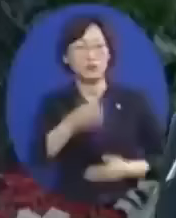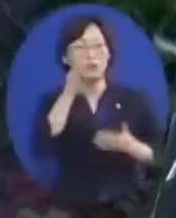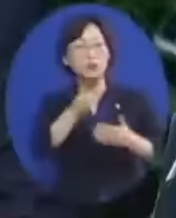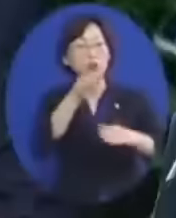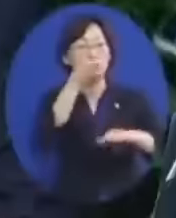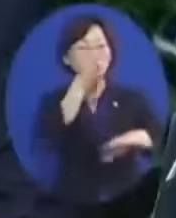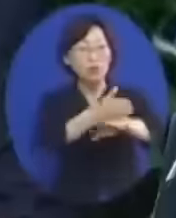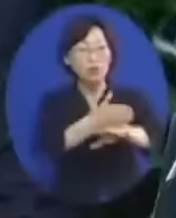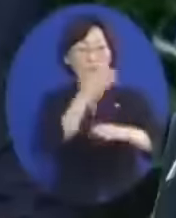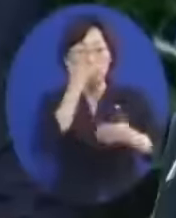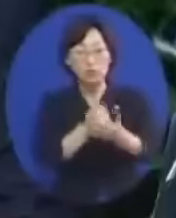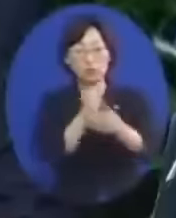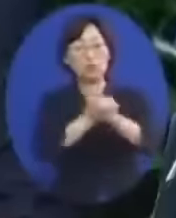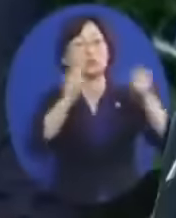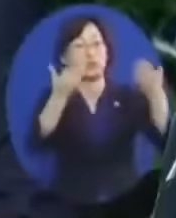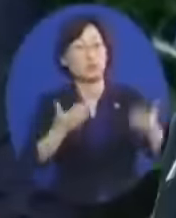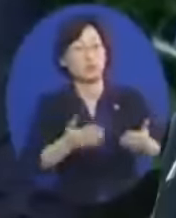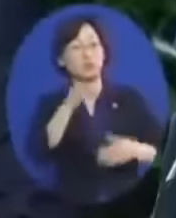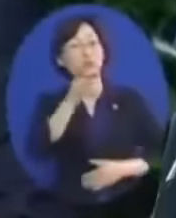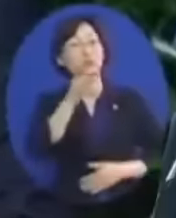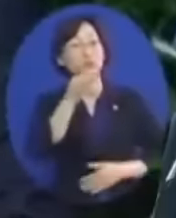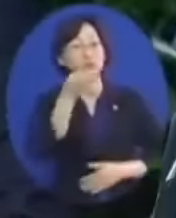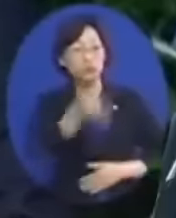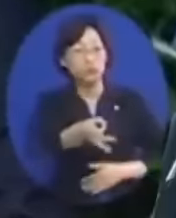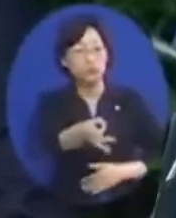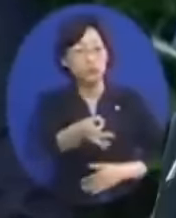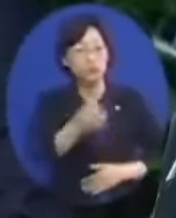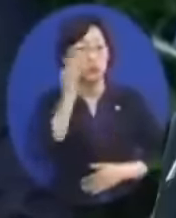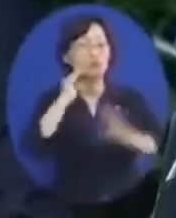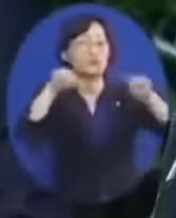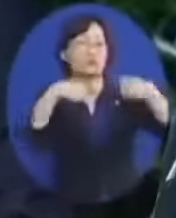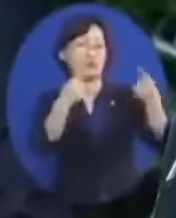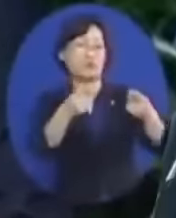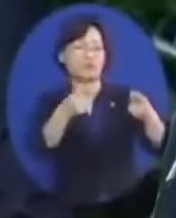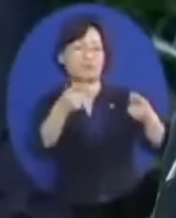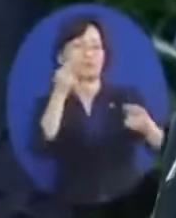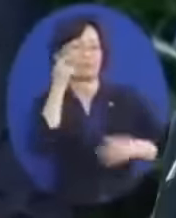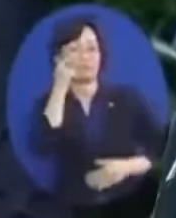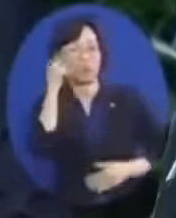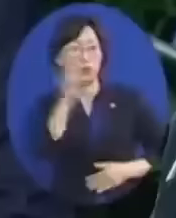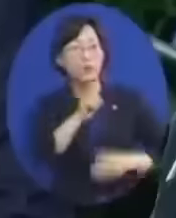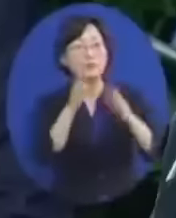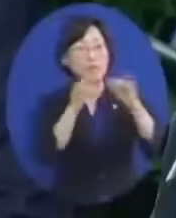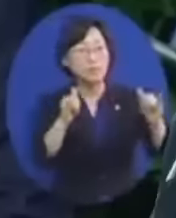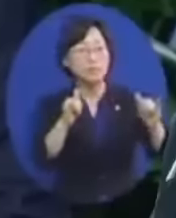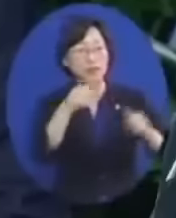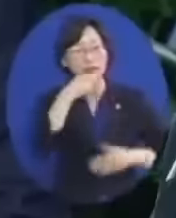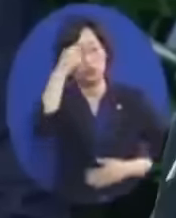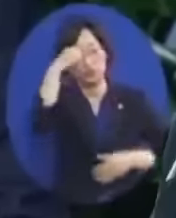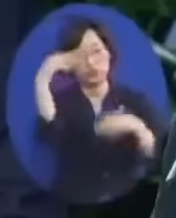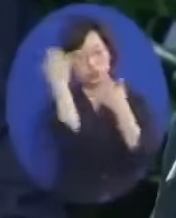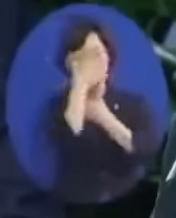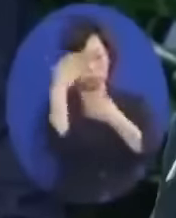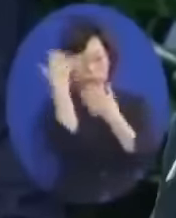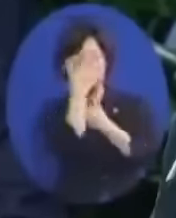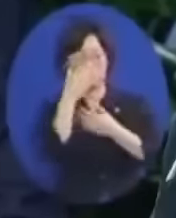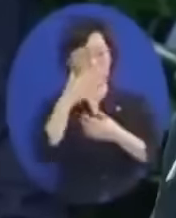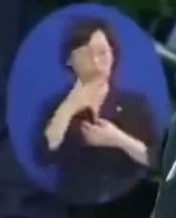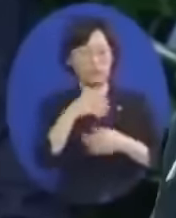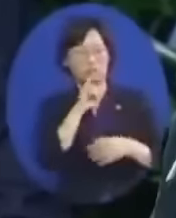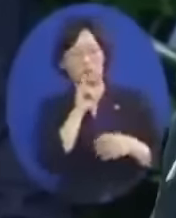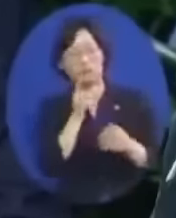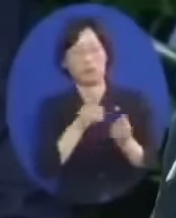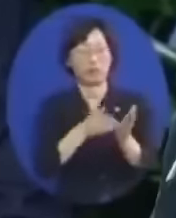주고 죄사함을 받고 돈 주고 천국에 가는 것입니다. 어떠한 사람이 술이 만취가 되어서 횡설수설하고